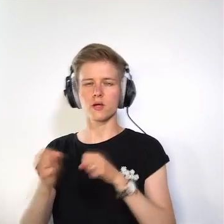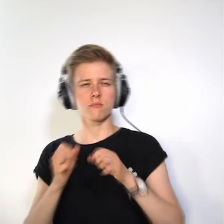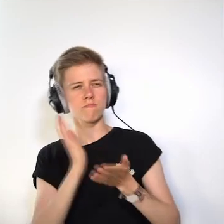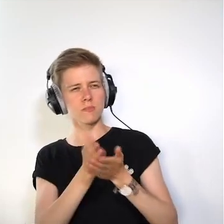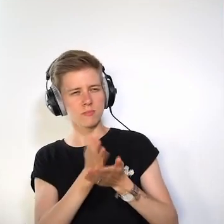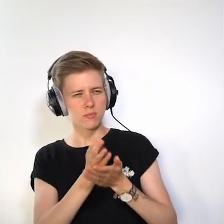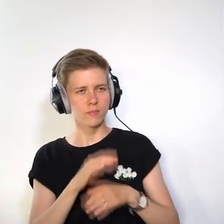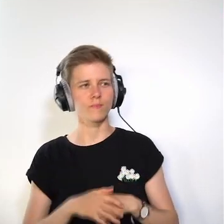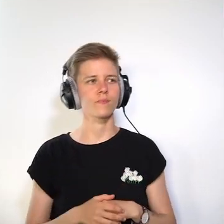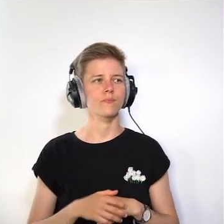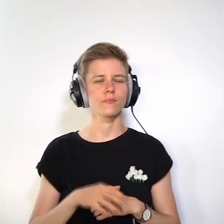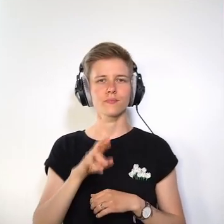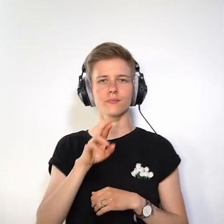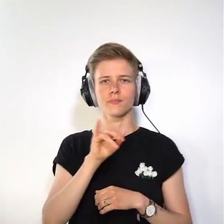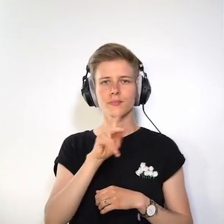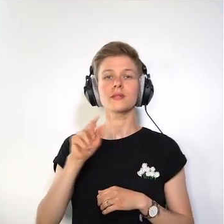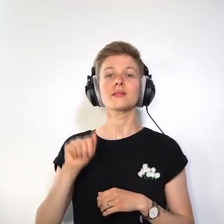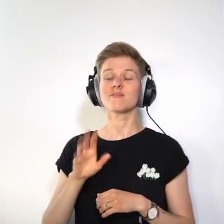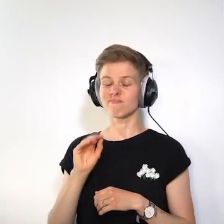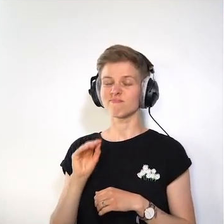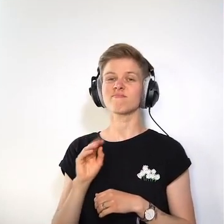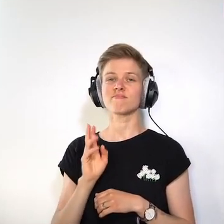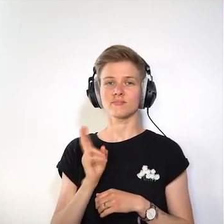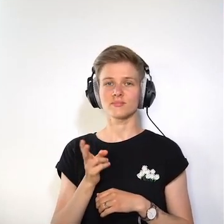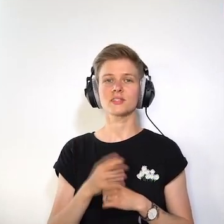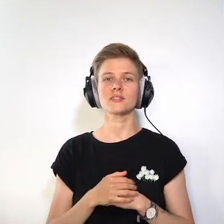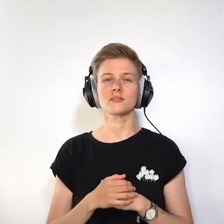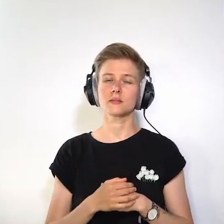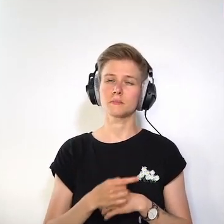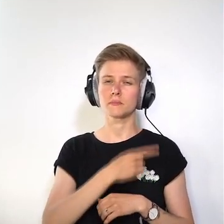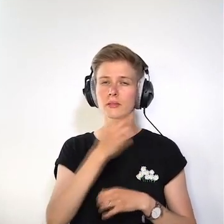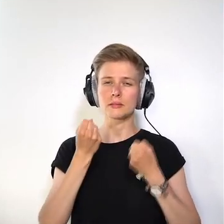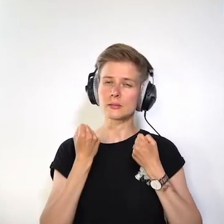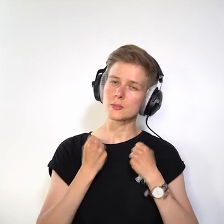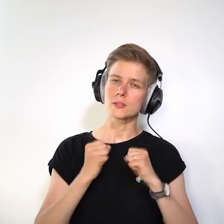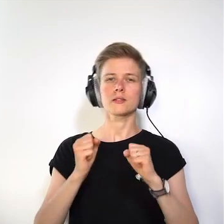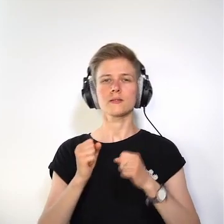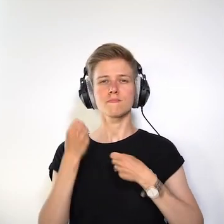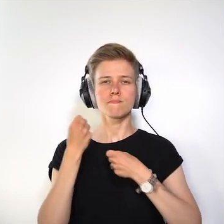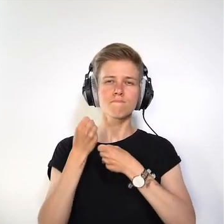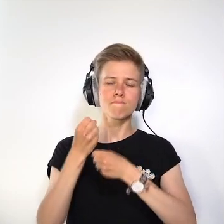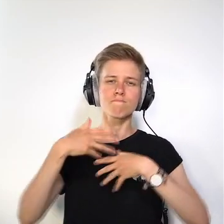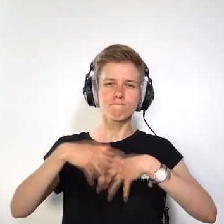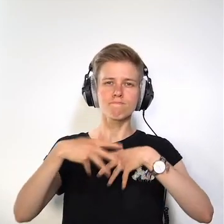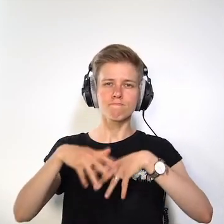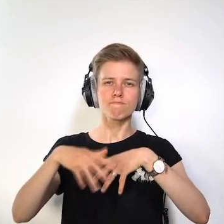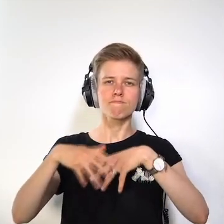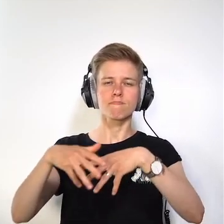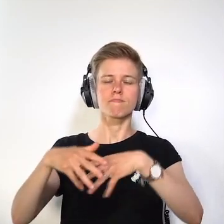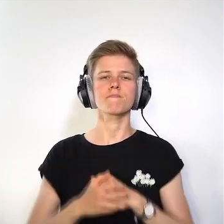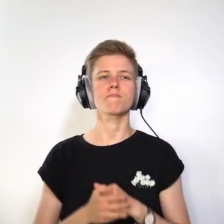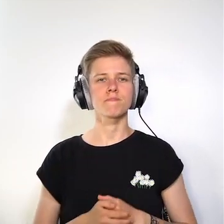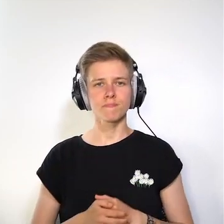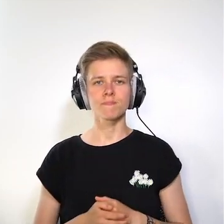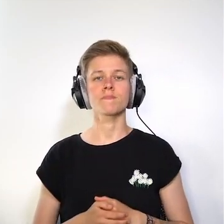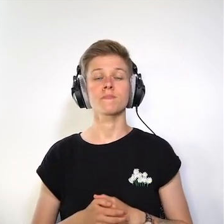Aivan, eli tämä on vaatinut pitkää aktivismia sen jälkeen, kun se sairausleima on jo monta vuosikymmentä aiemmin poistettu. Nyt